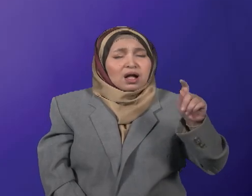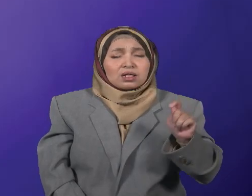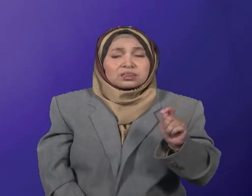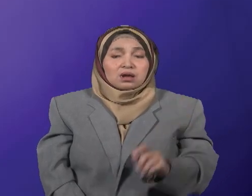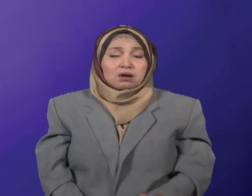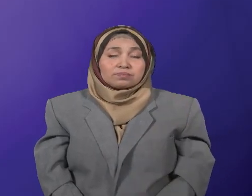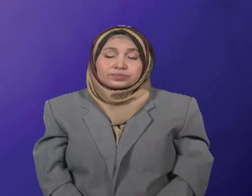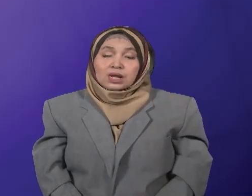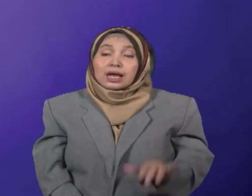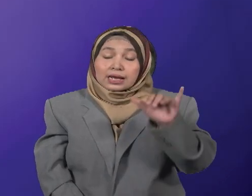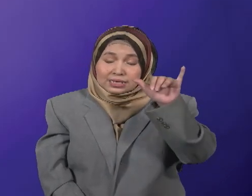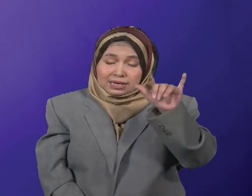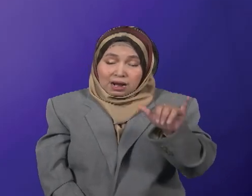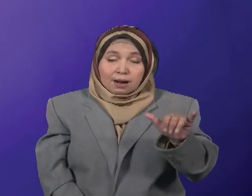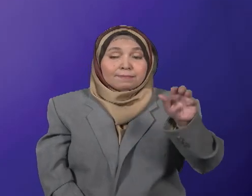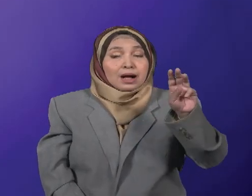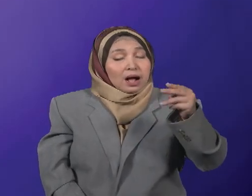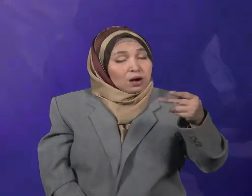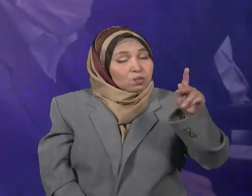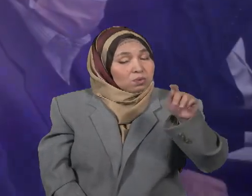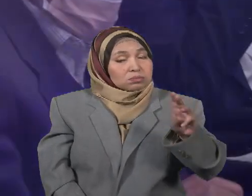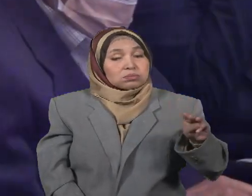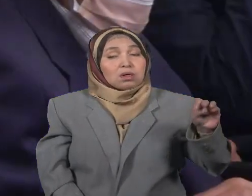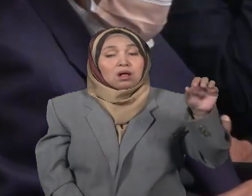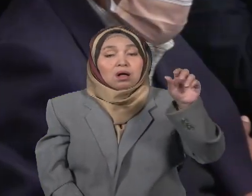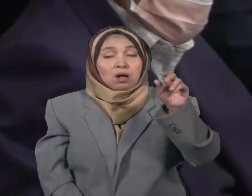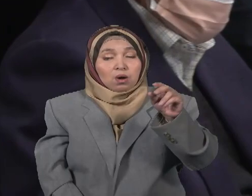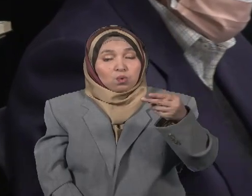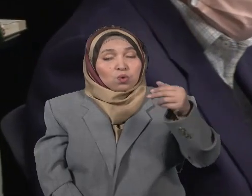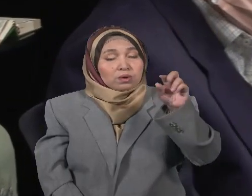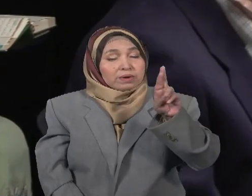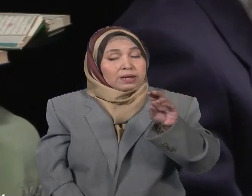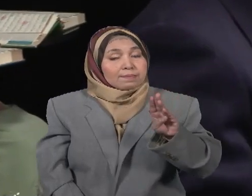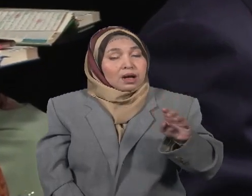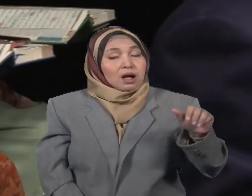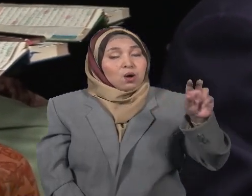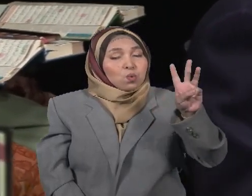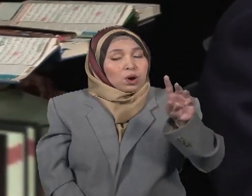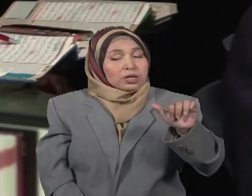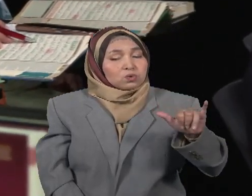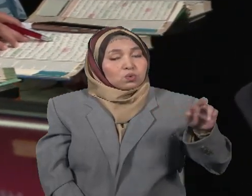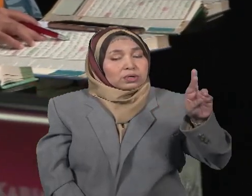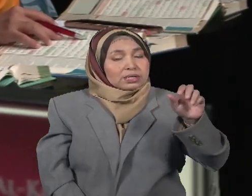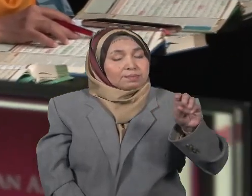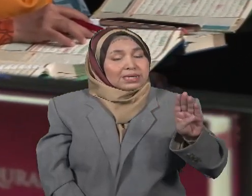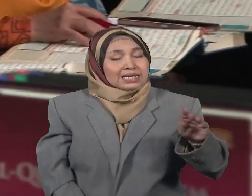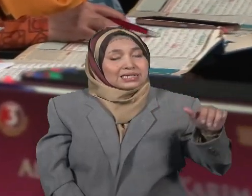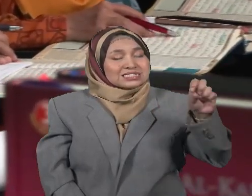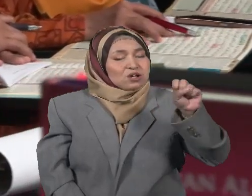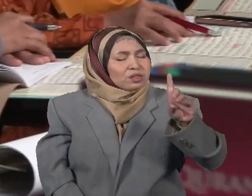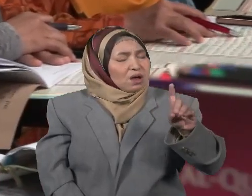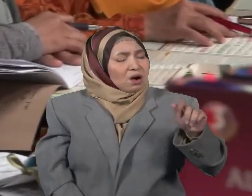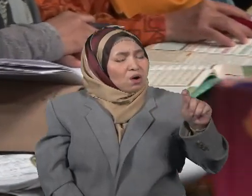الصَّدَقَاتِ. 1, 2, 3. يَمْحَقُ اللَّهُ الرِّبَا وَيُرْبِي